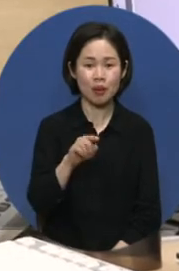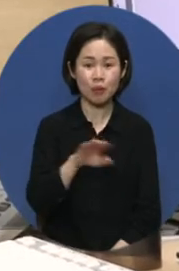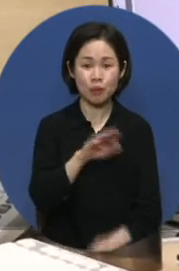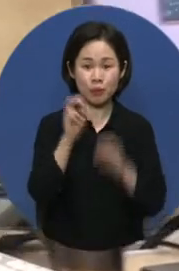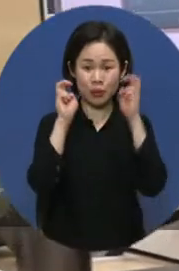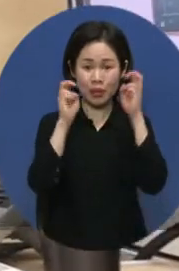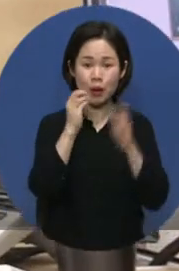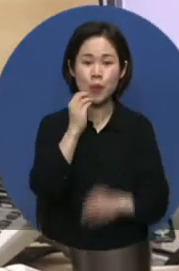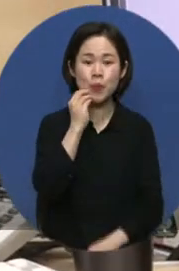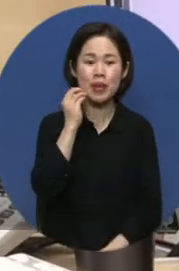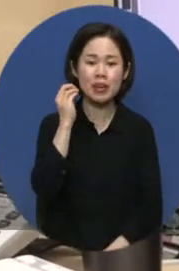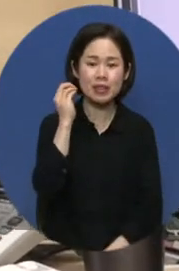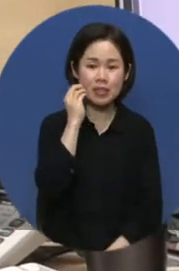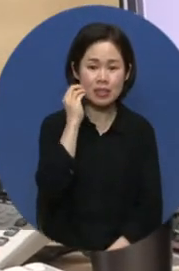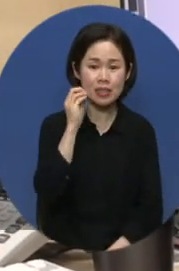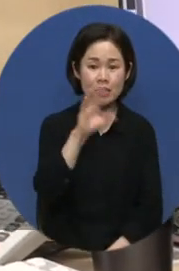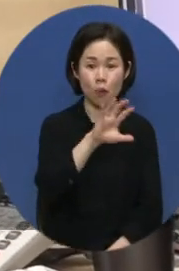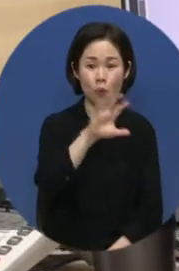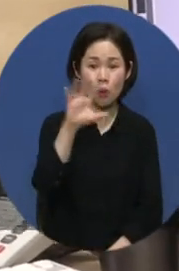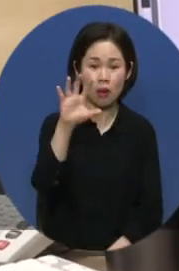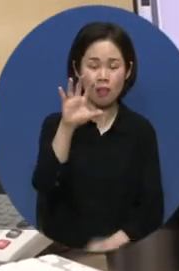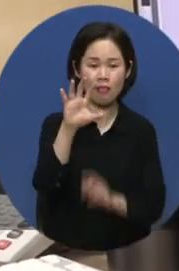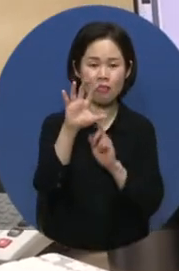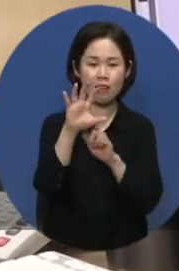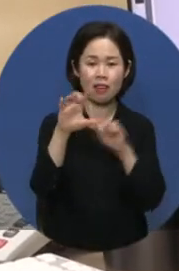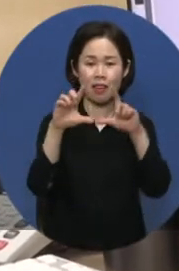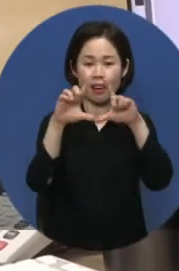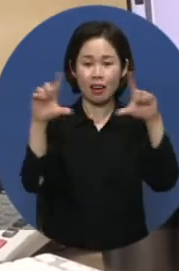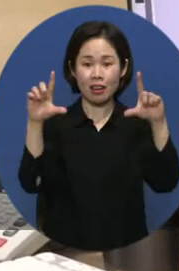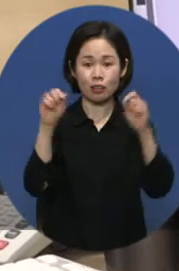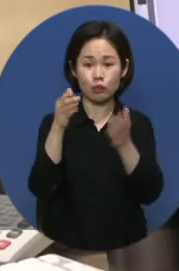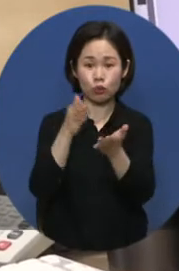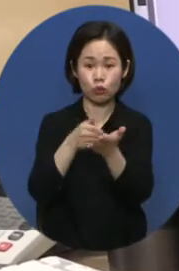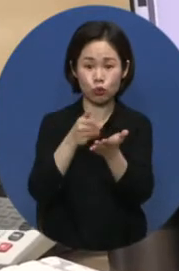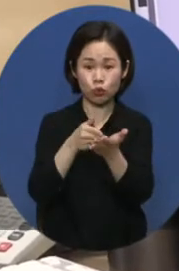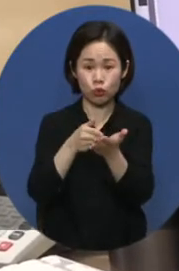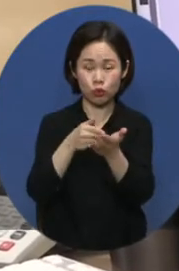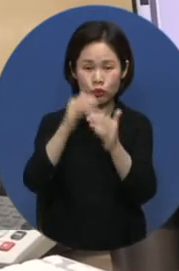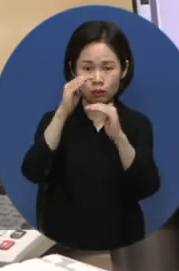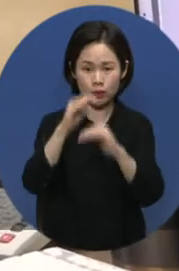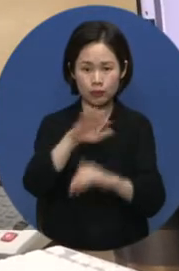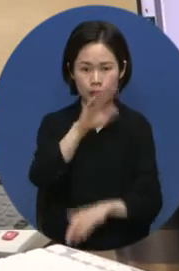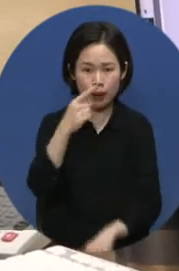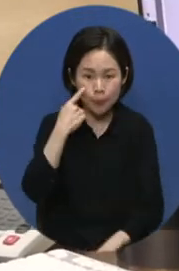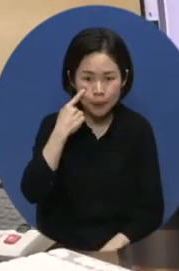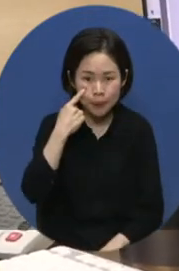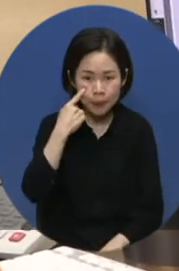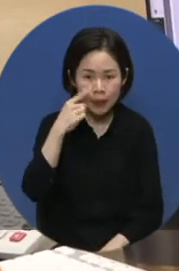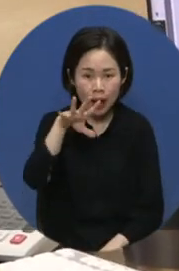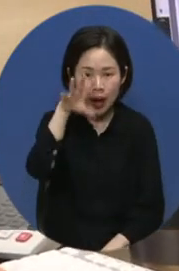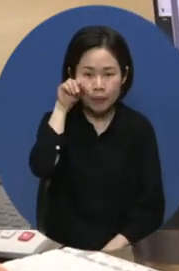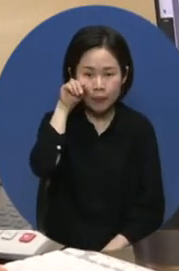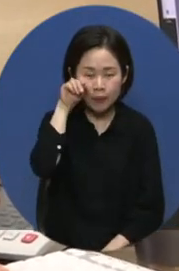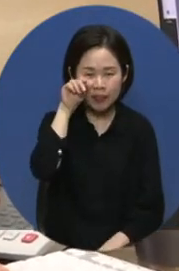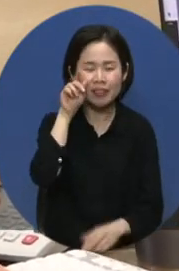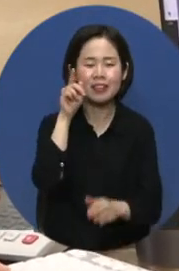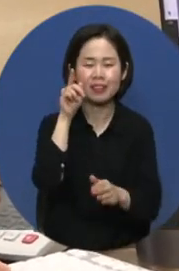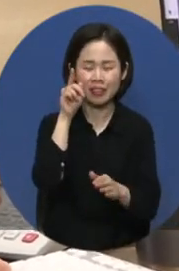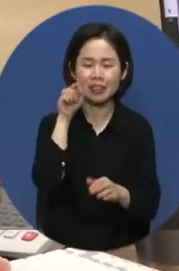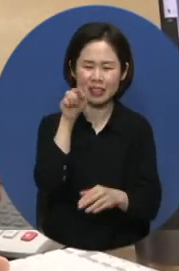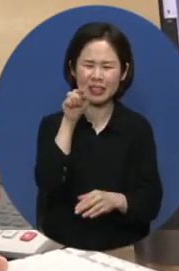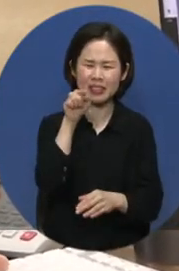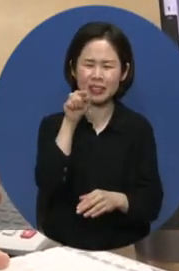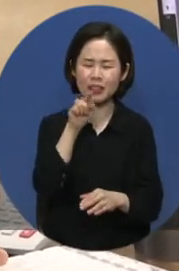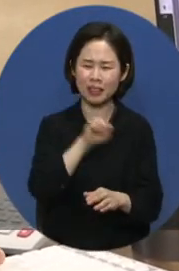홈페이지에서 올라온 카드 뉴스 그 내용이 눈에 확 잘 보일 수 있게 그걸 먼저 가장